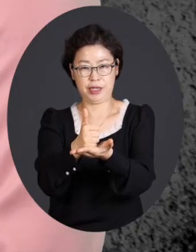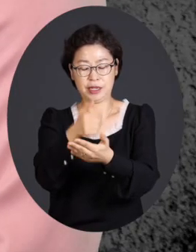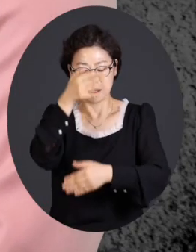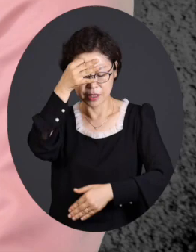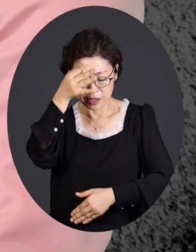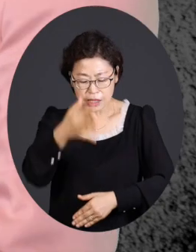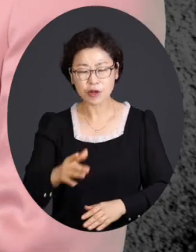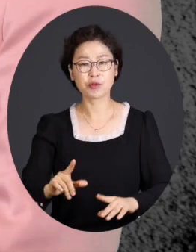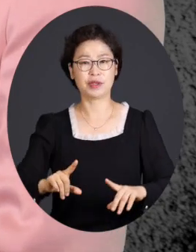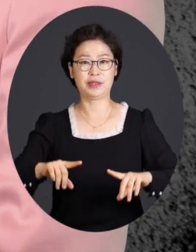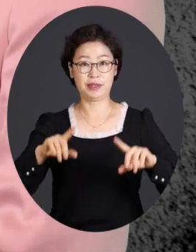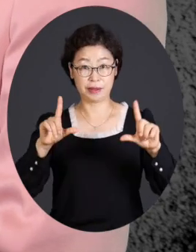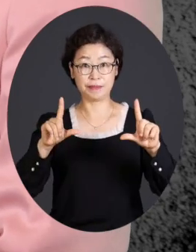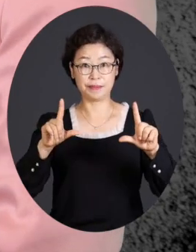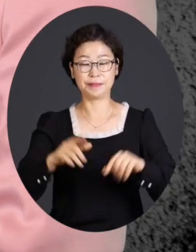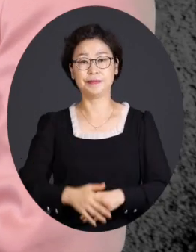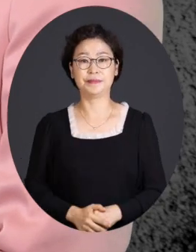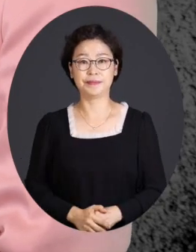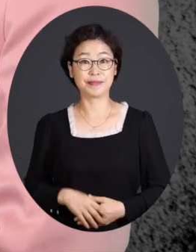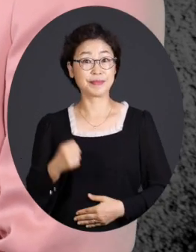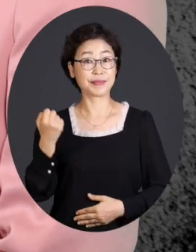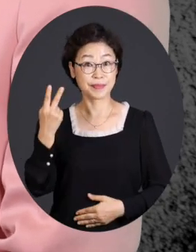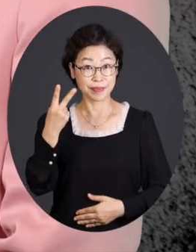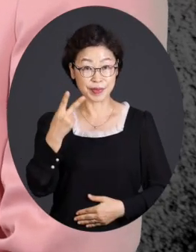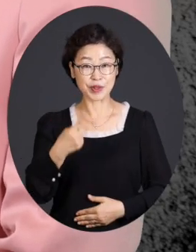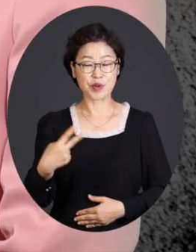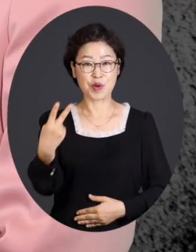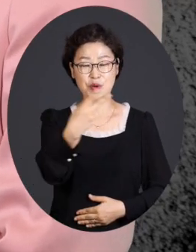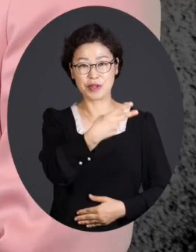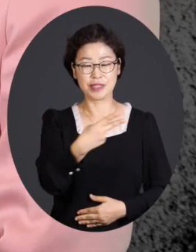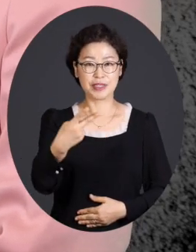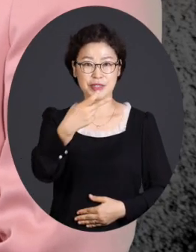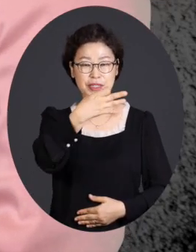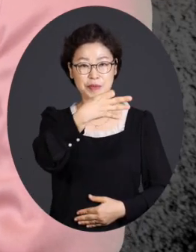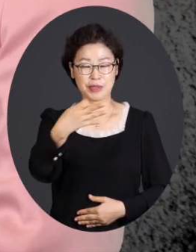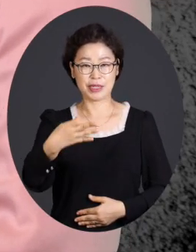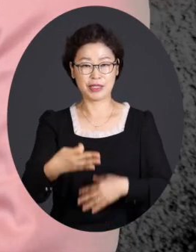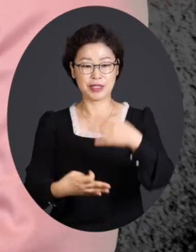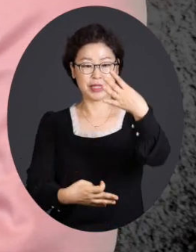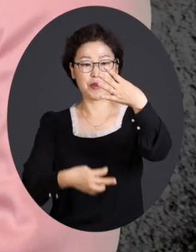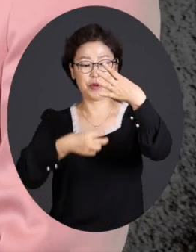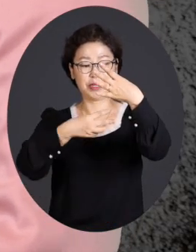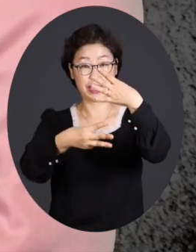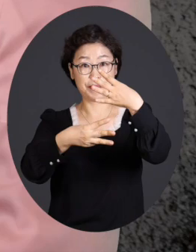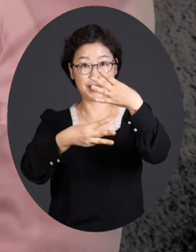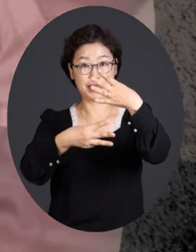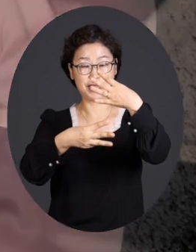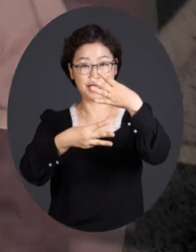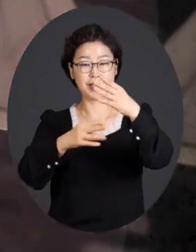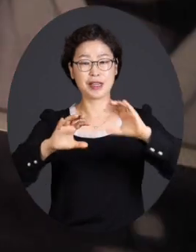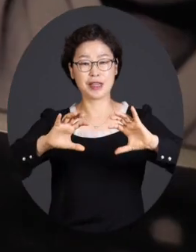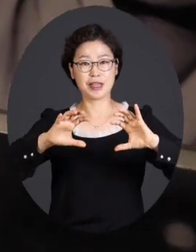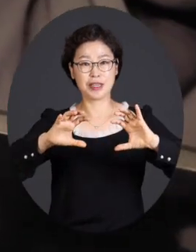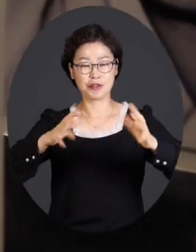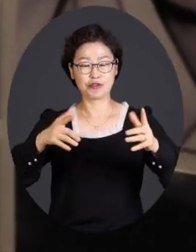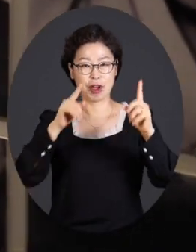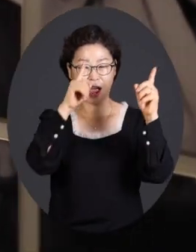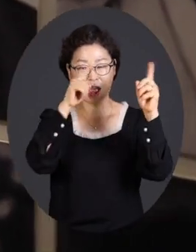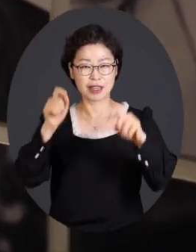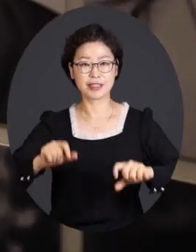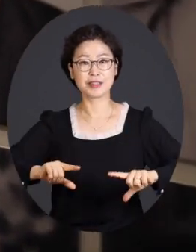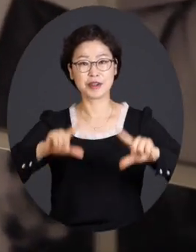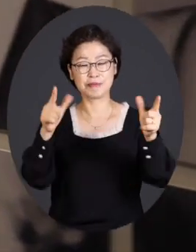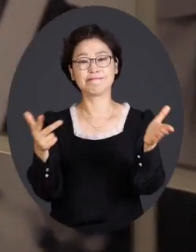그리고 2014년 4월 3일이 국가 기념일로 지정됐습니다. 누구보다